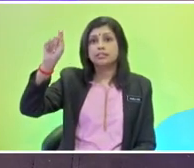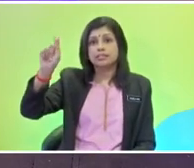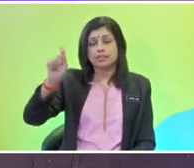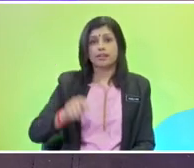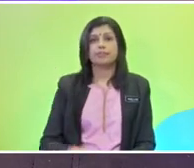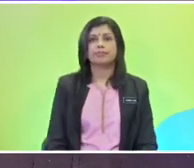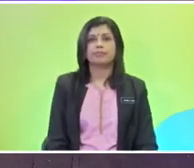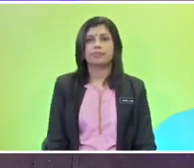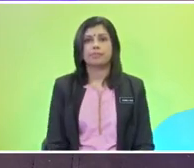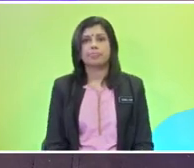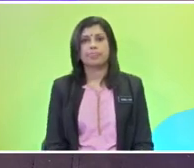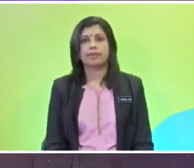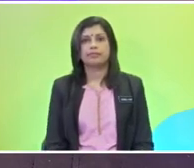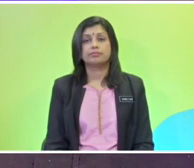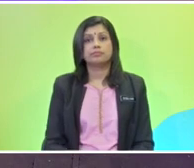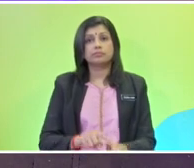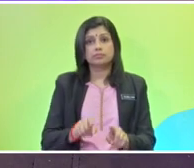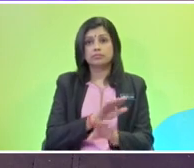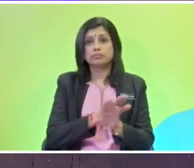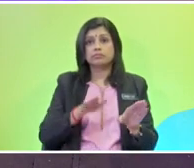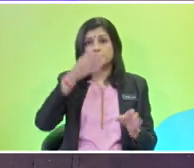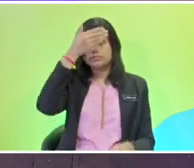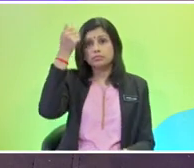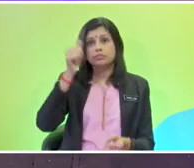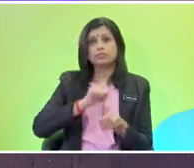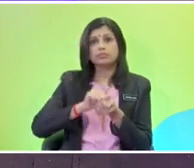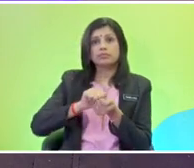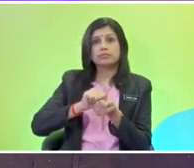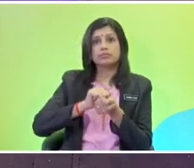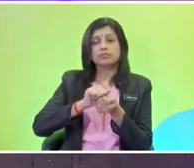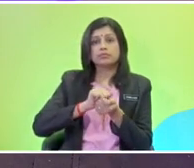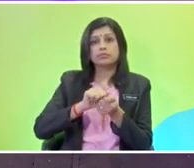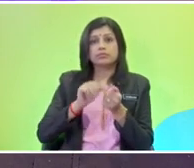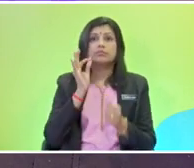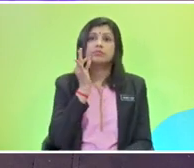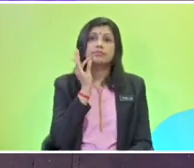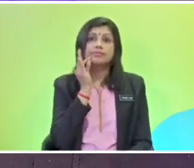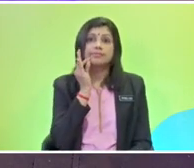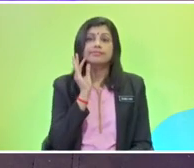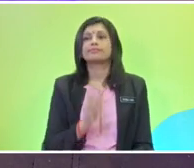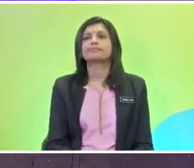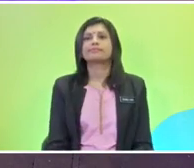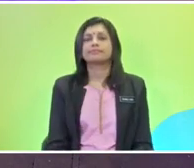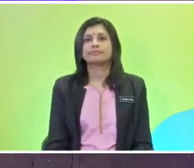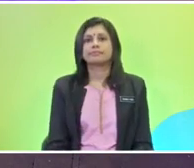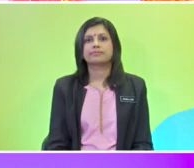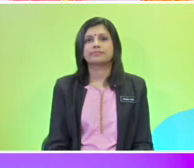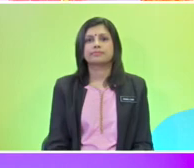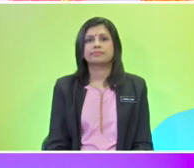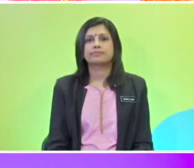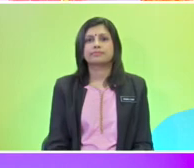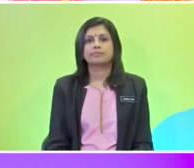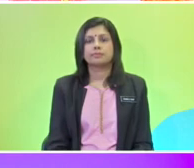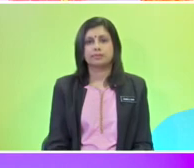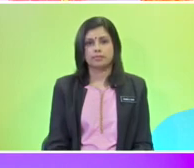kalau nak makan juga dengan kulitnya, kena cuci dulu buah tu, ya, murid-murid. Ya, betul. Ini baby nanas.